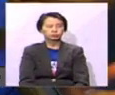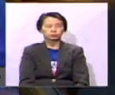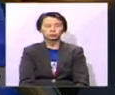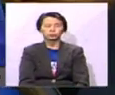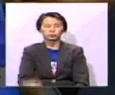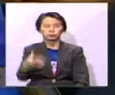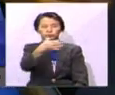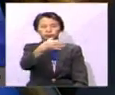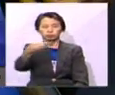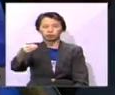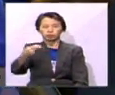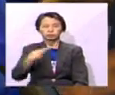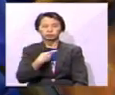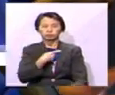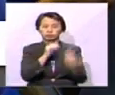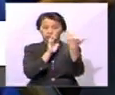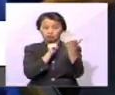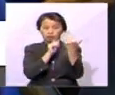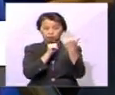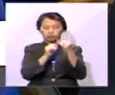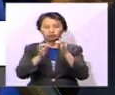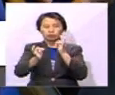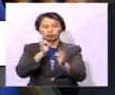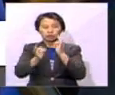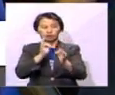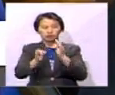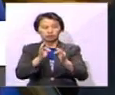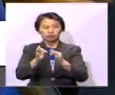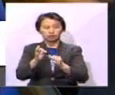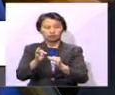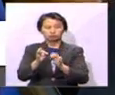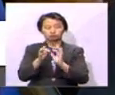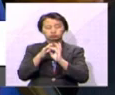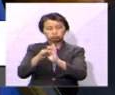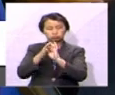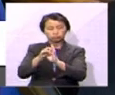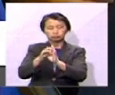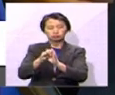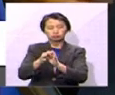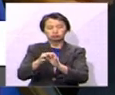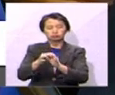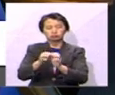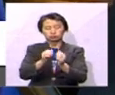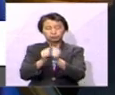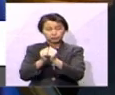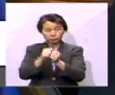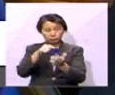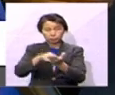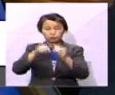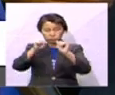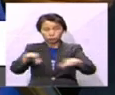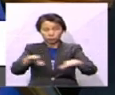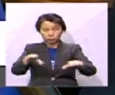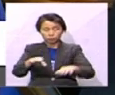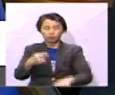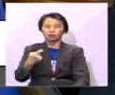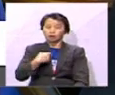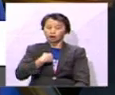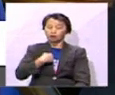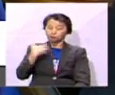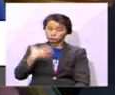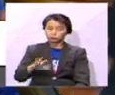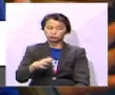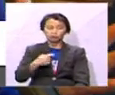Dan kita harap jika persetujuan bersama ini dapat dilaksanakan, saya telah